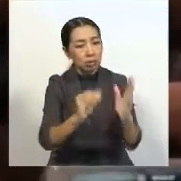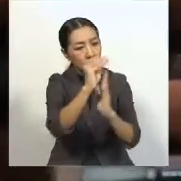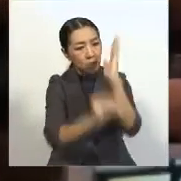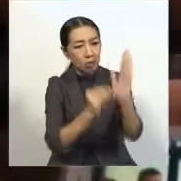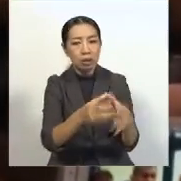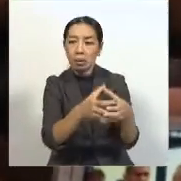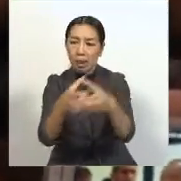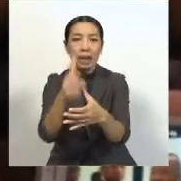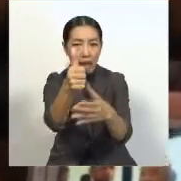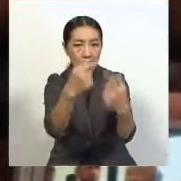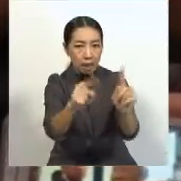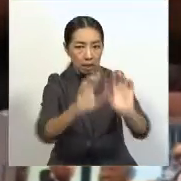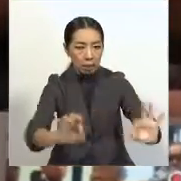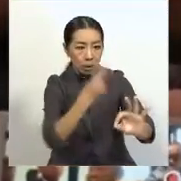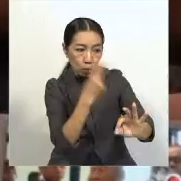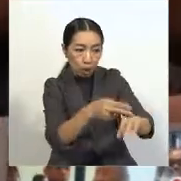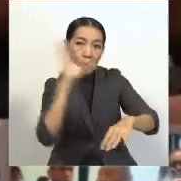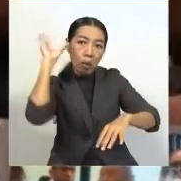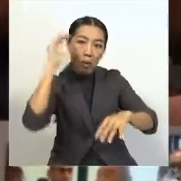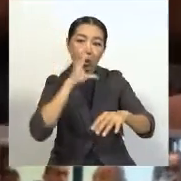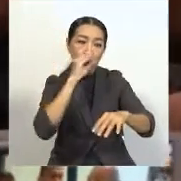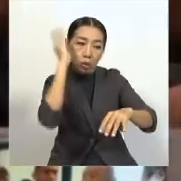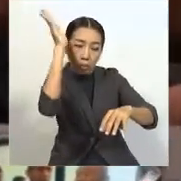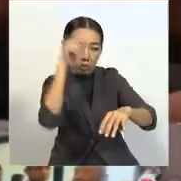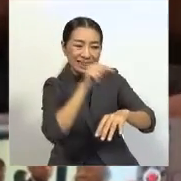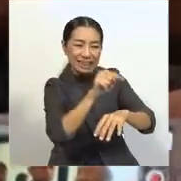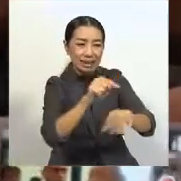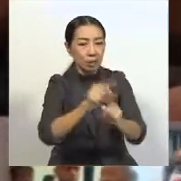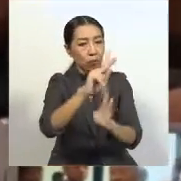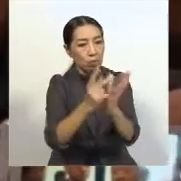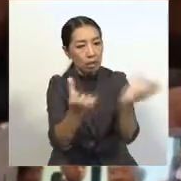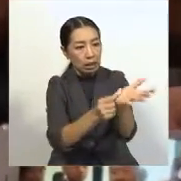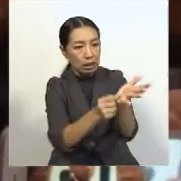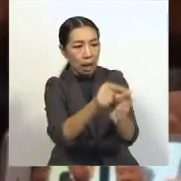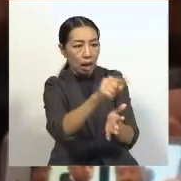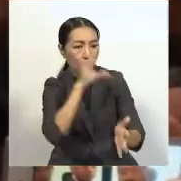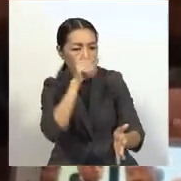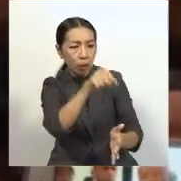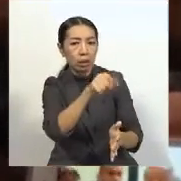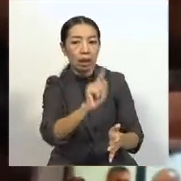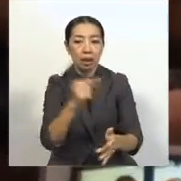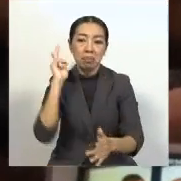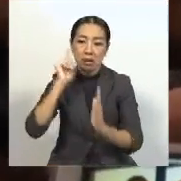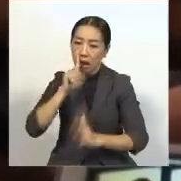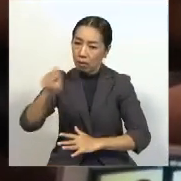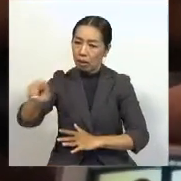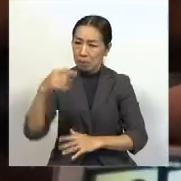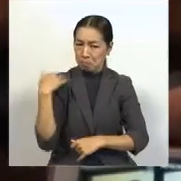เห็นนะเขาพูดเขาว่าจะแก้แล้วรัฐธรรมนูญอะไร แต่ว่าในการเสวนาวันนั้นเนี่ยคุณหมอความ